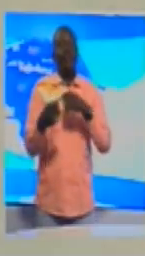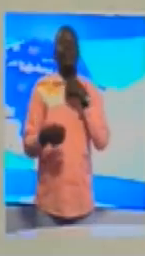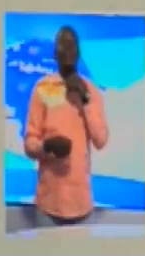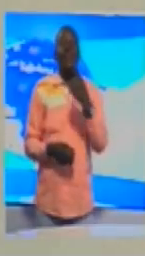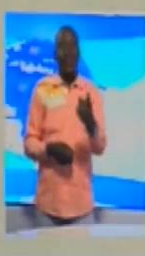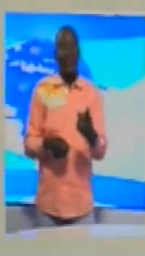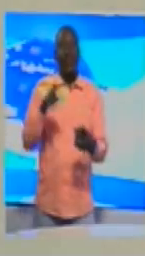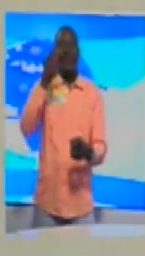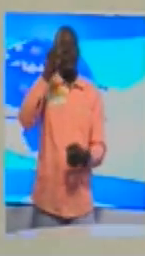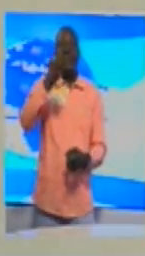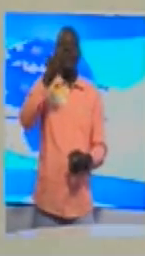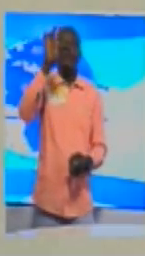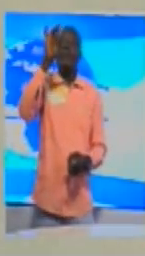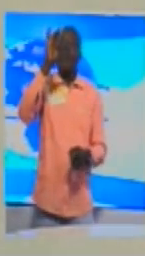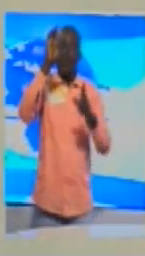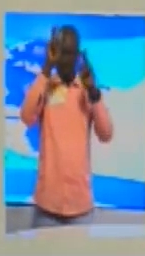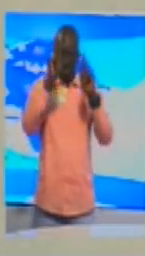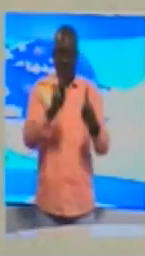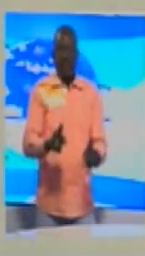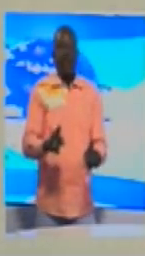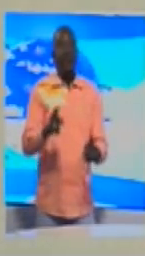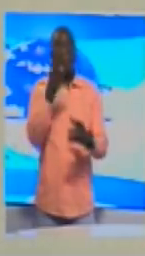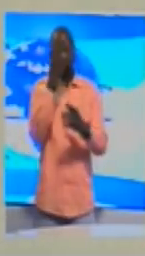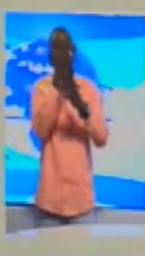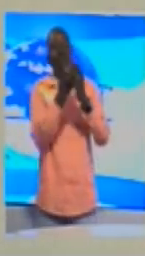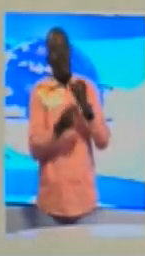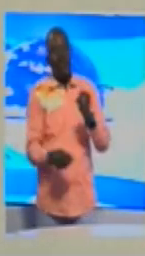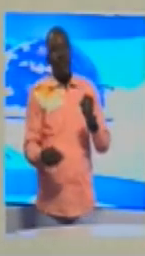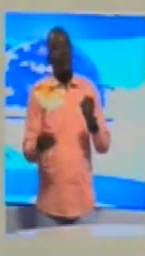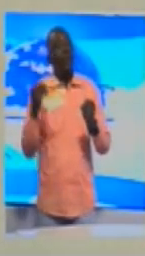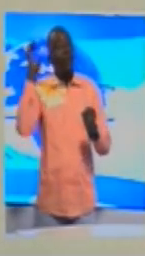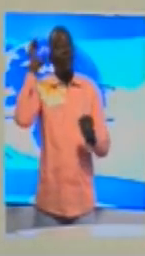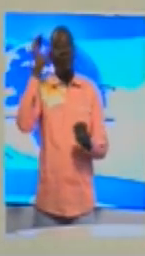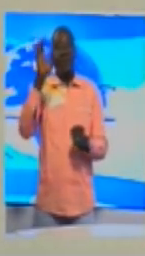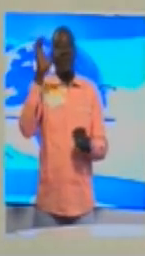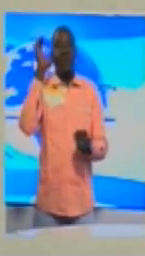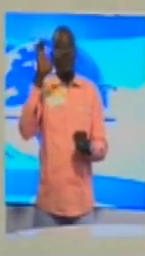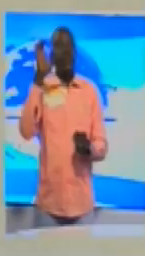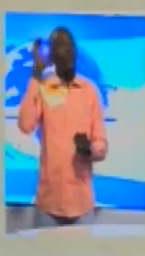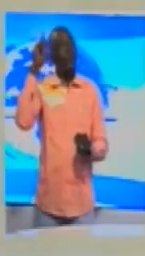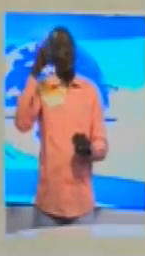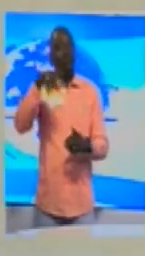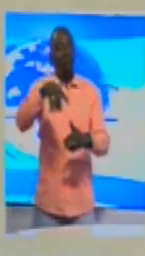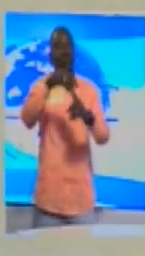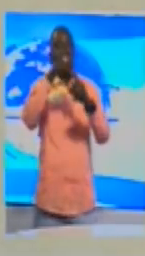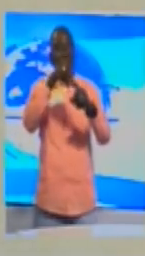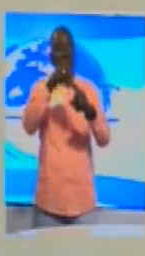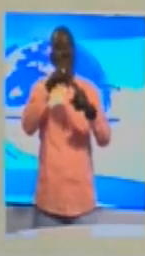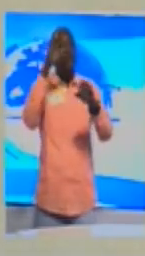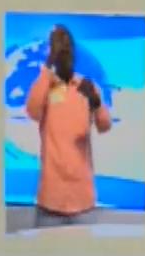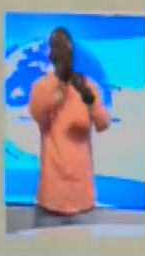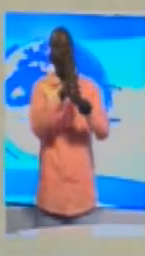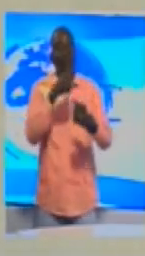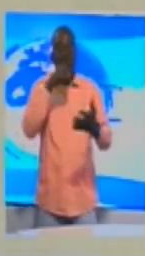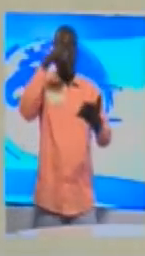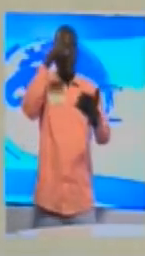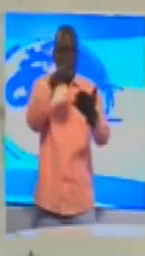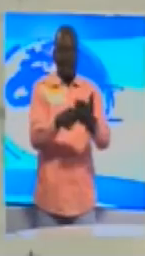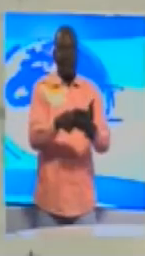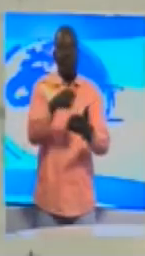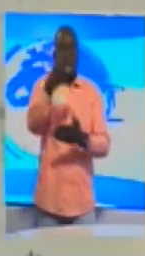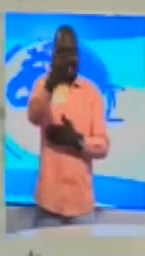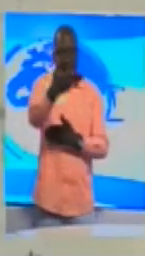les 27 sanctionnés ont brillé par leur absence à ce congrès extraordinaire, alors qu'ils ont reçu des lettres